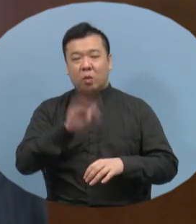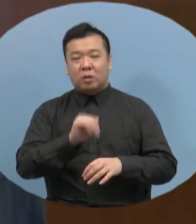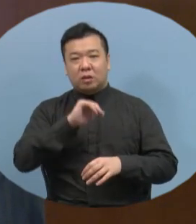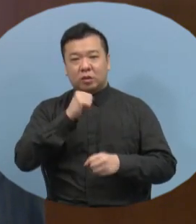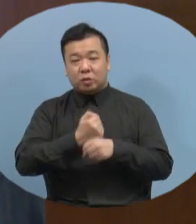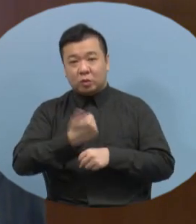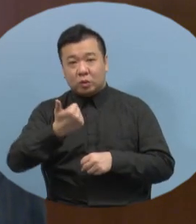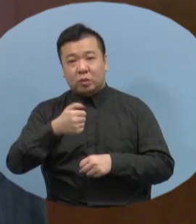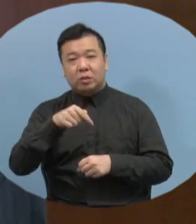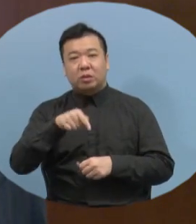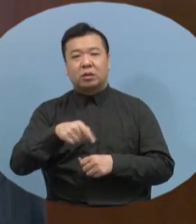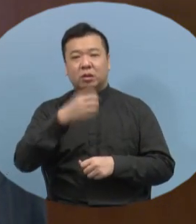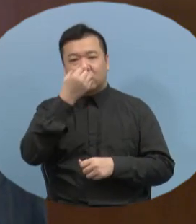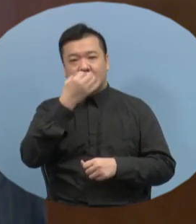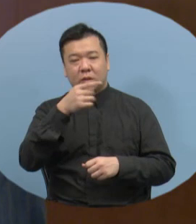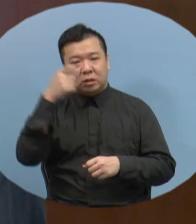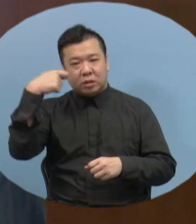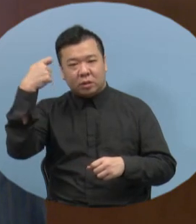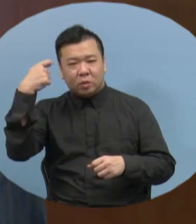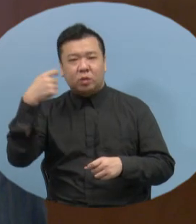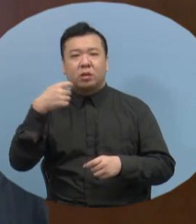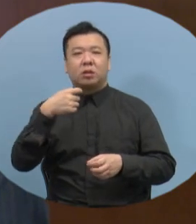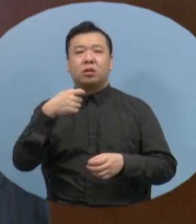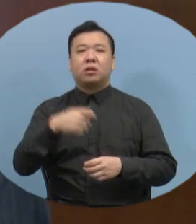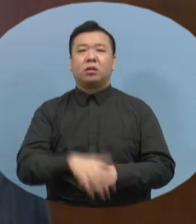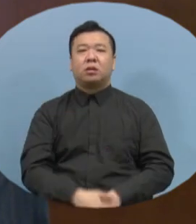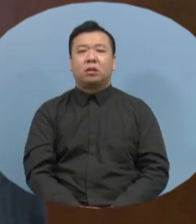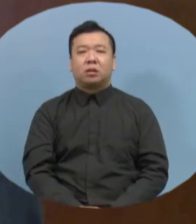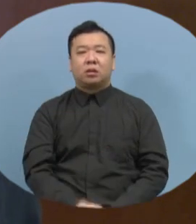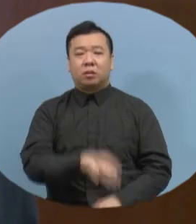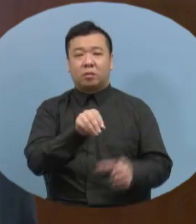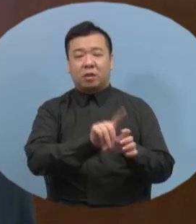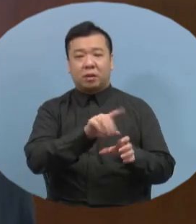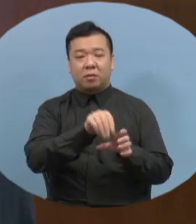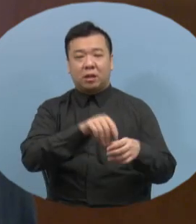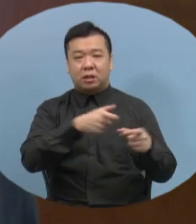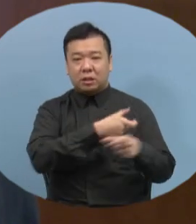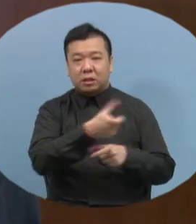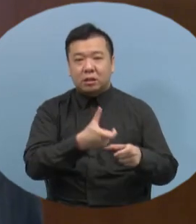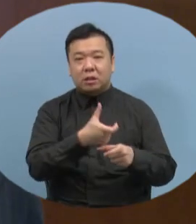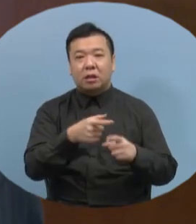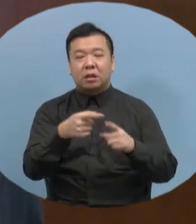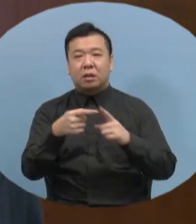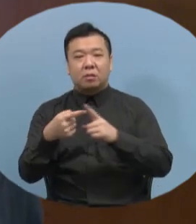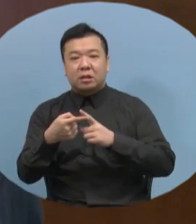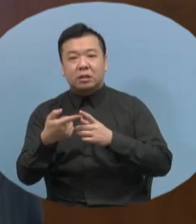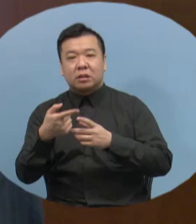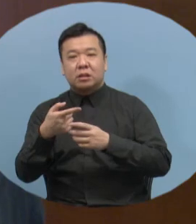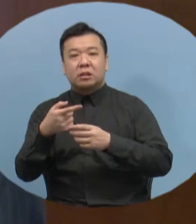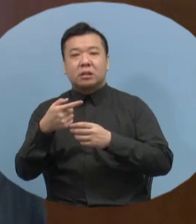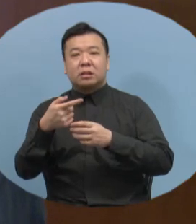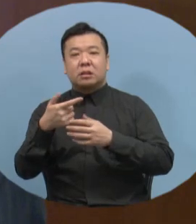話，香港社會包括經濟、民生整體上